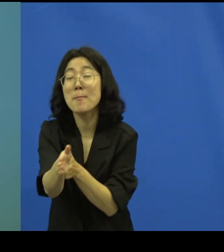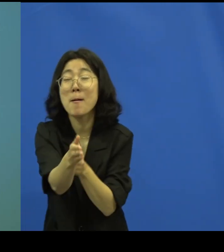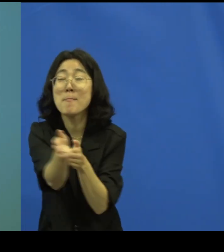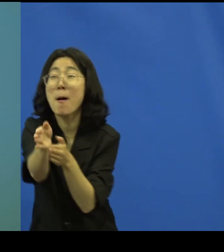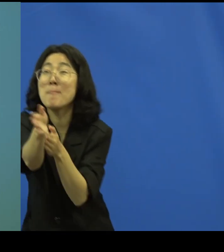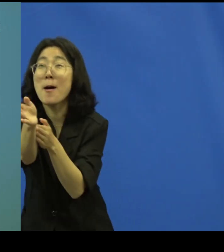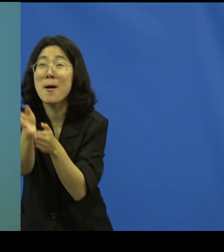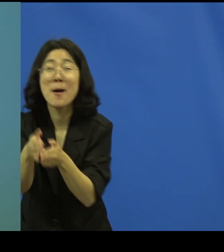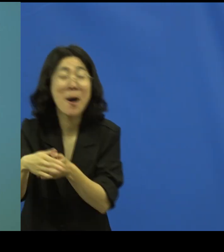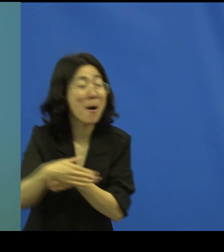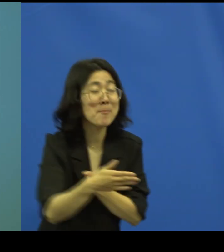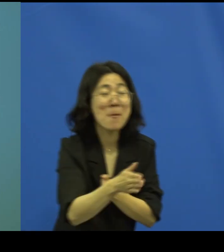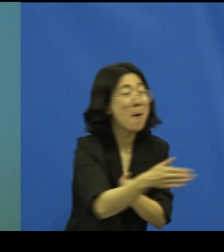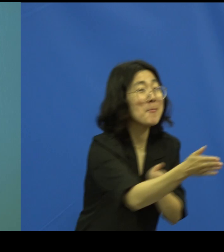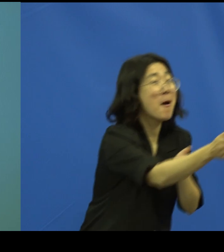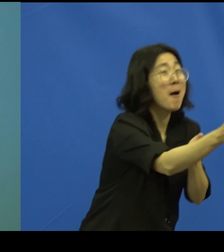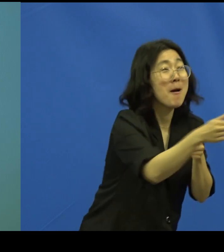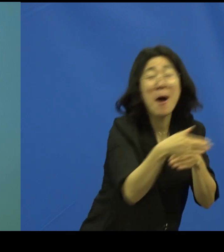할렐루야 할렐루야 합니다.